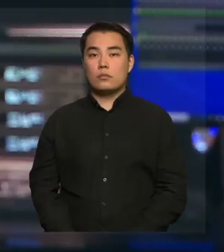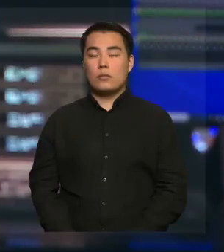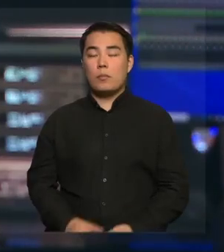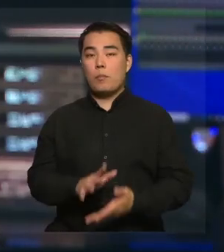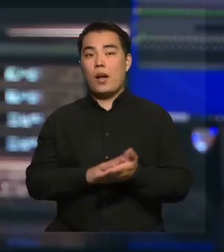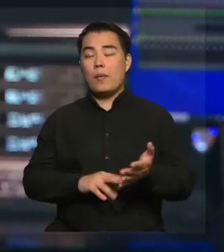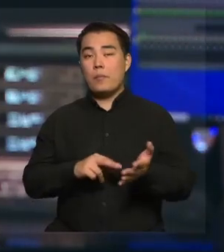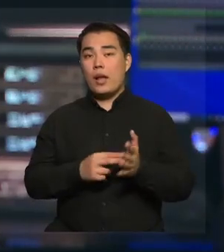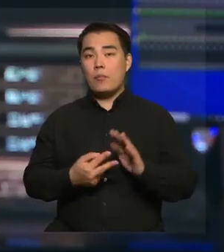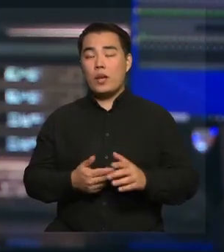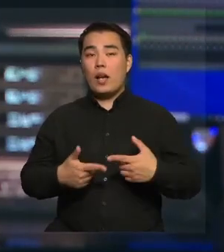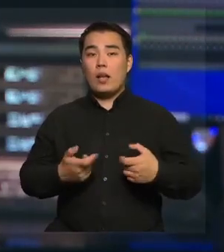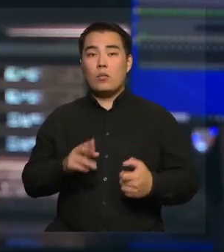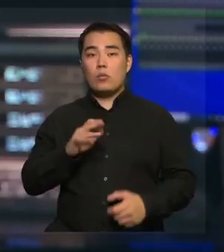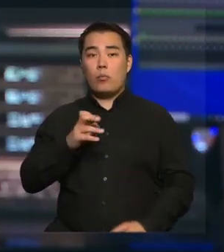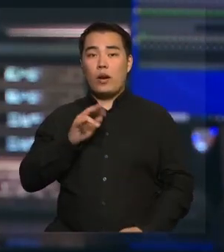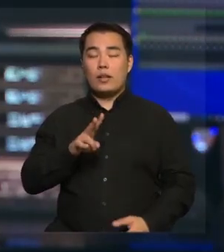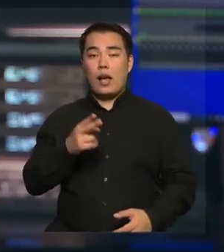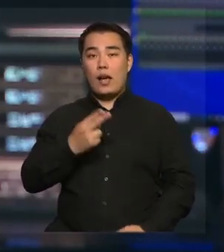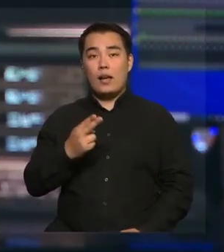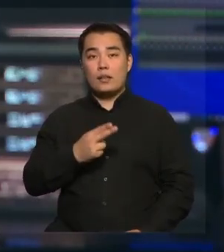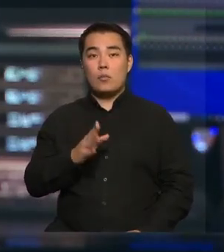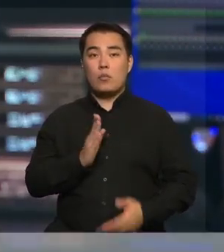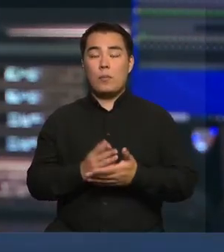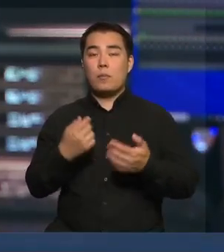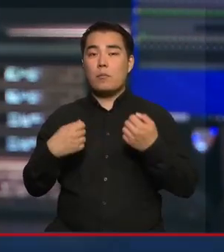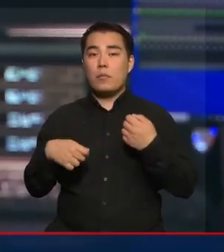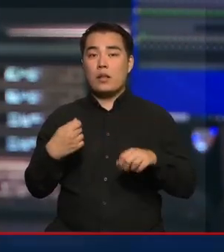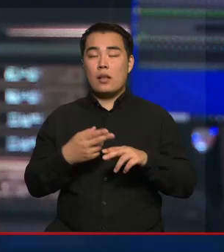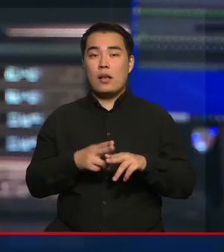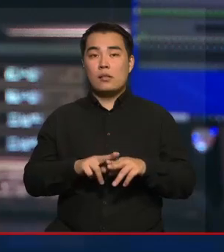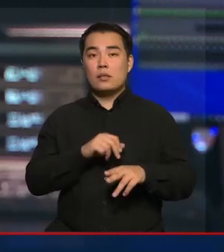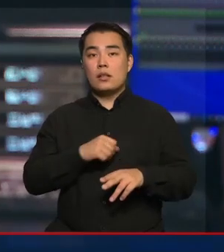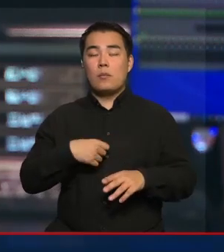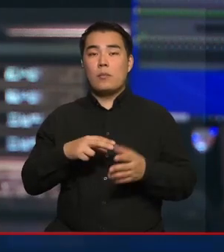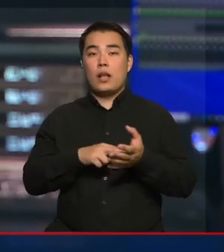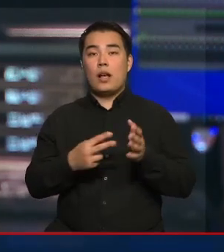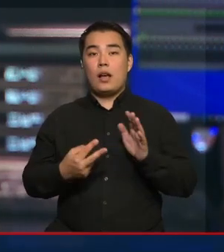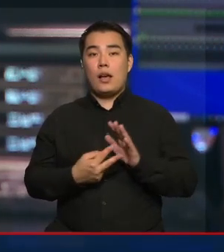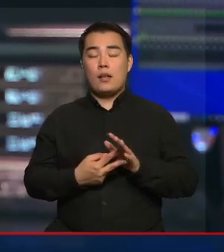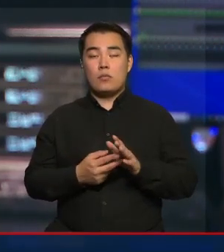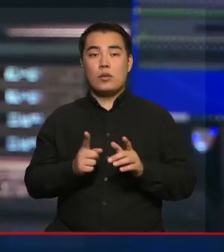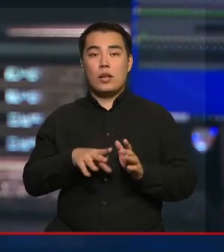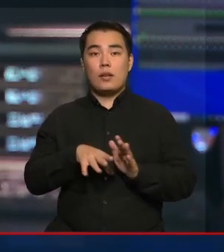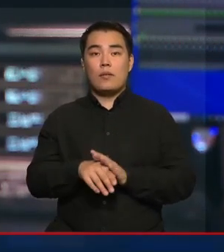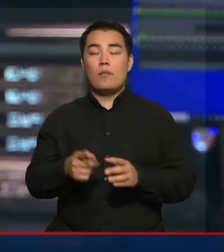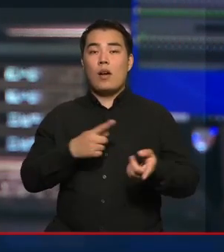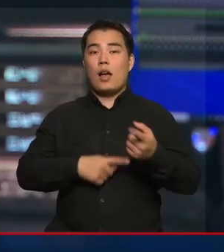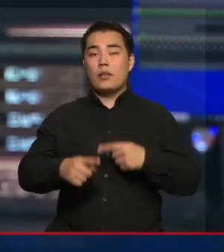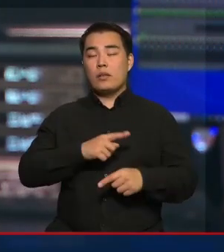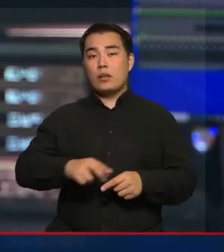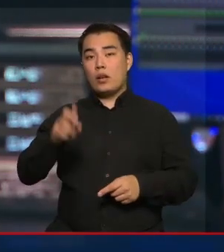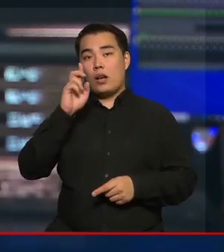продолжаем программу гостиницу Думан в Астане выставят на аукцион оказалось что объект является одним из возвращенных